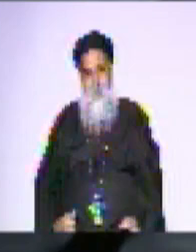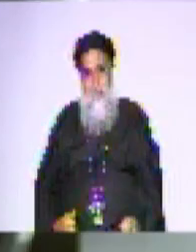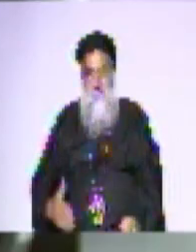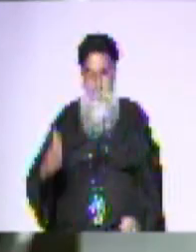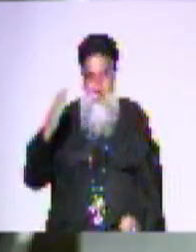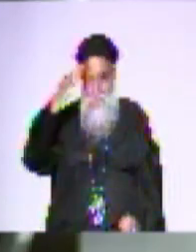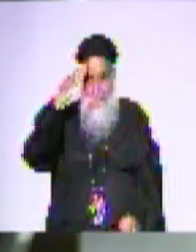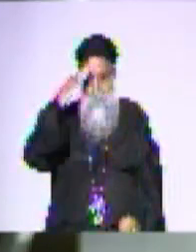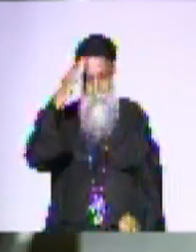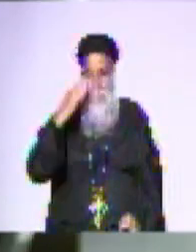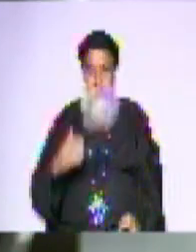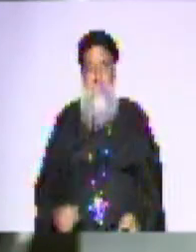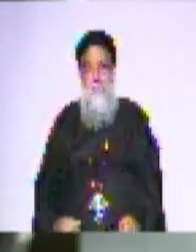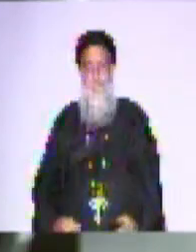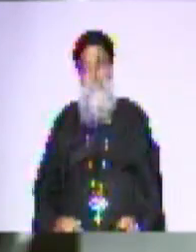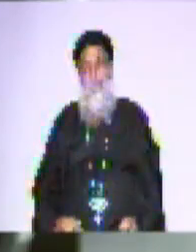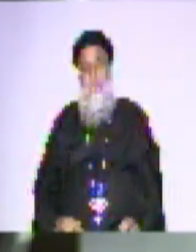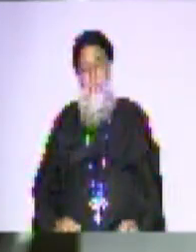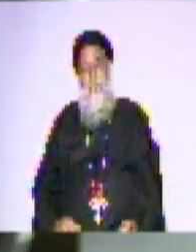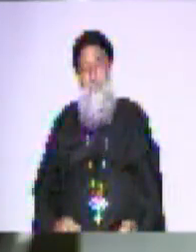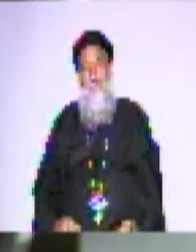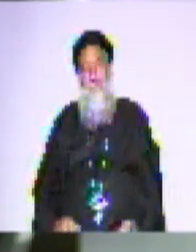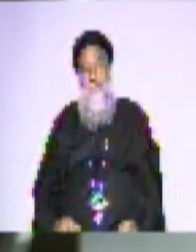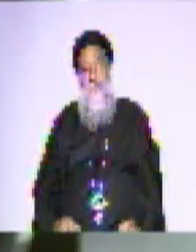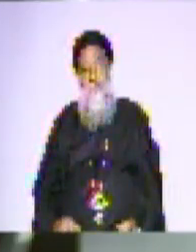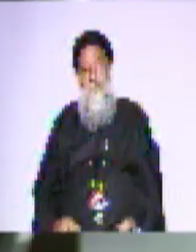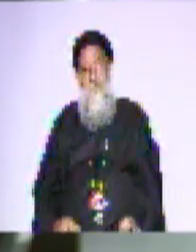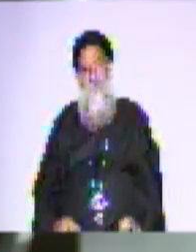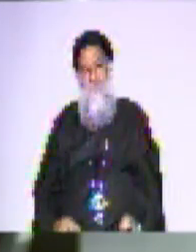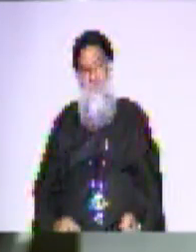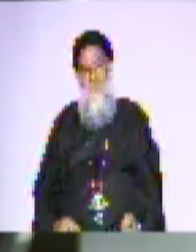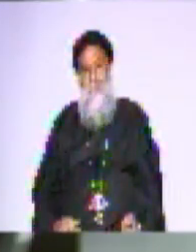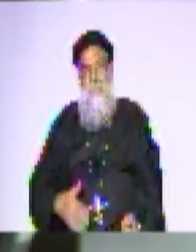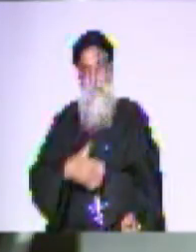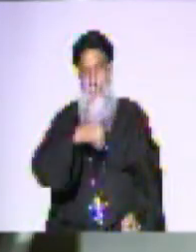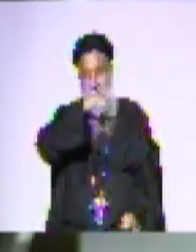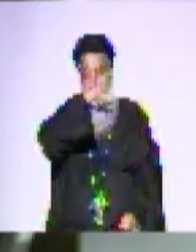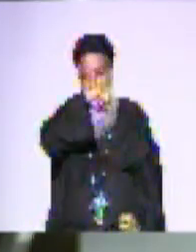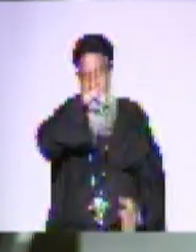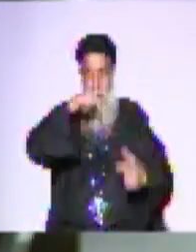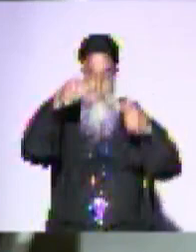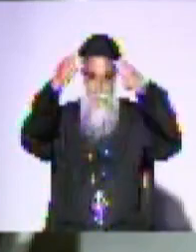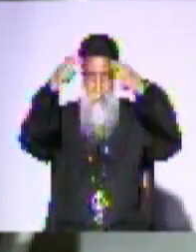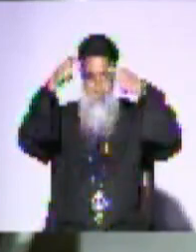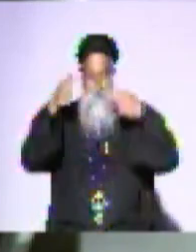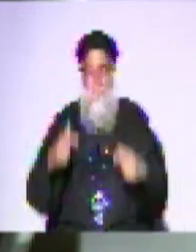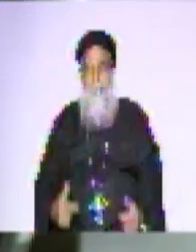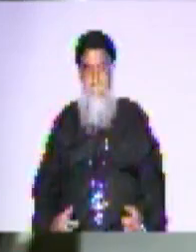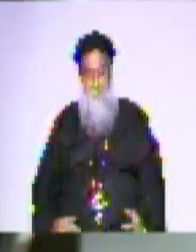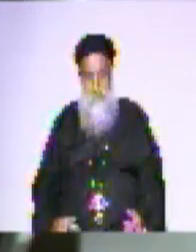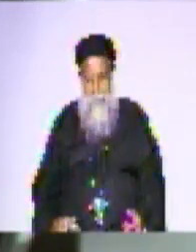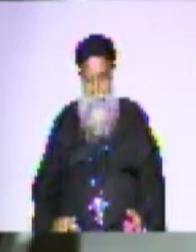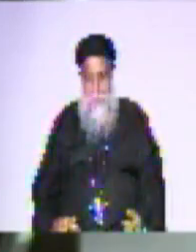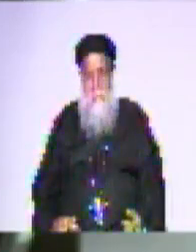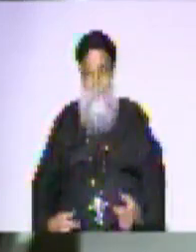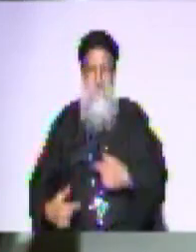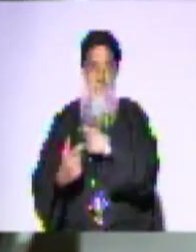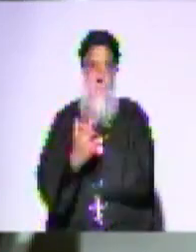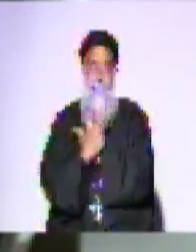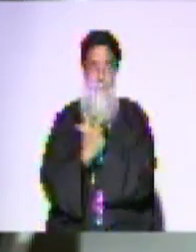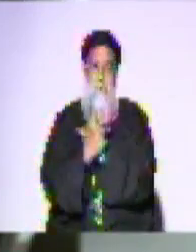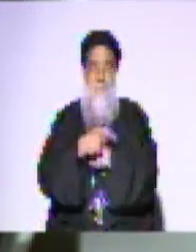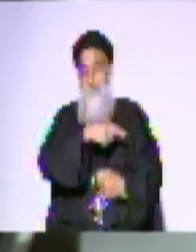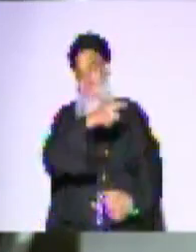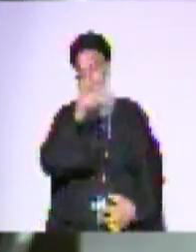يا سيدنا. اهلا وسهلا، اتفضلي. ازاي نيافتك يا سيدنا، ربنا يديك الصحه ودايما تعلمنا.